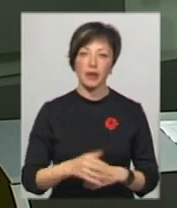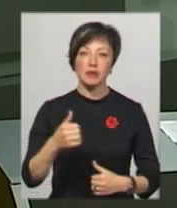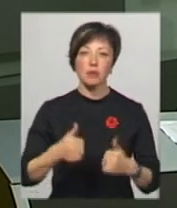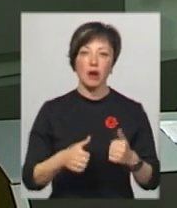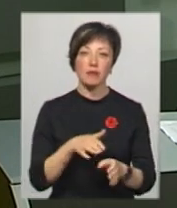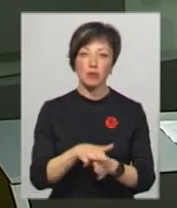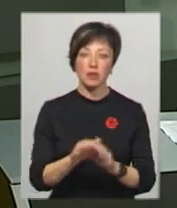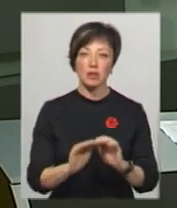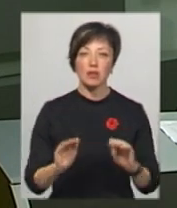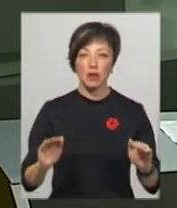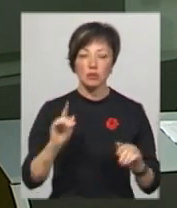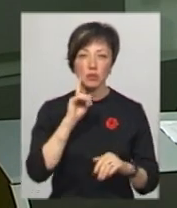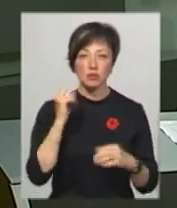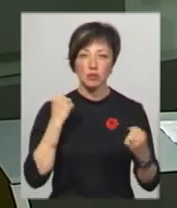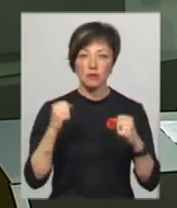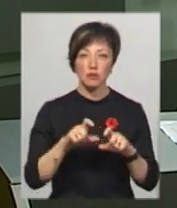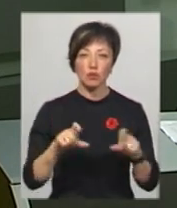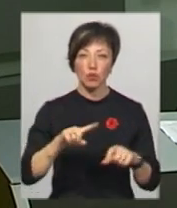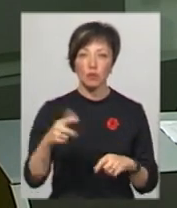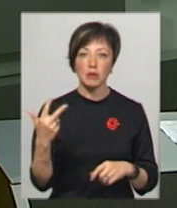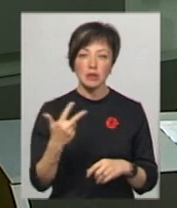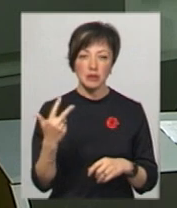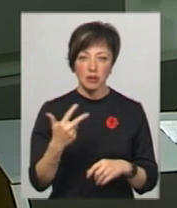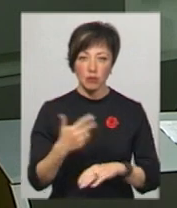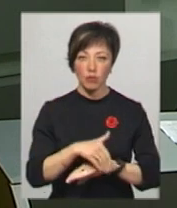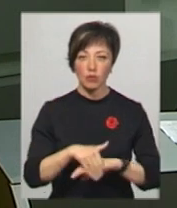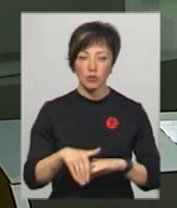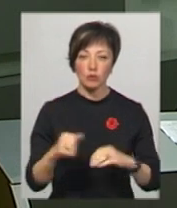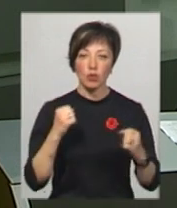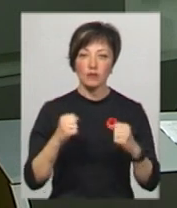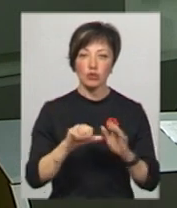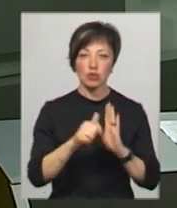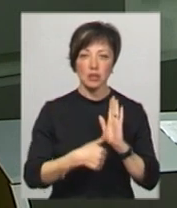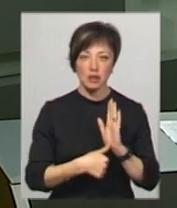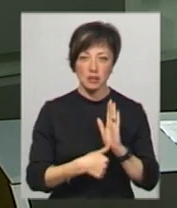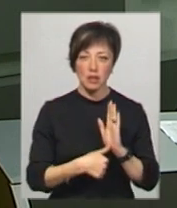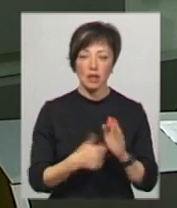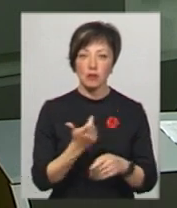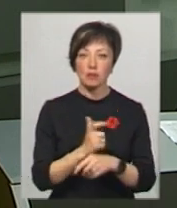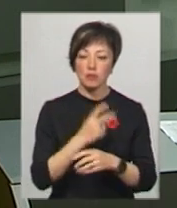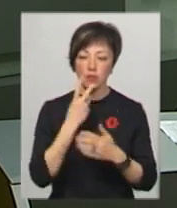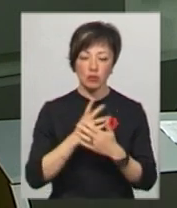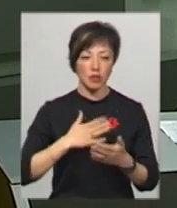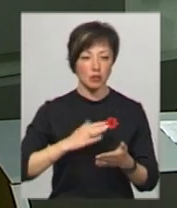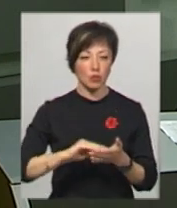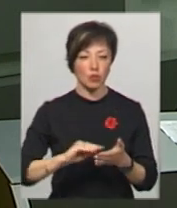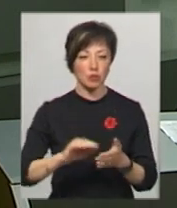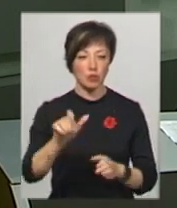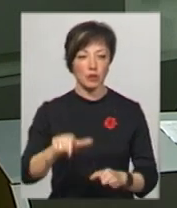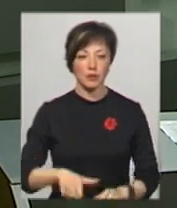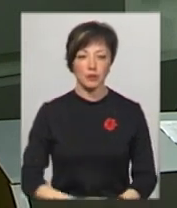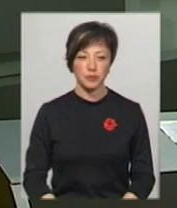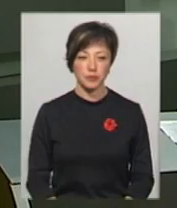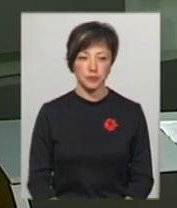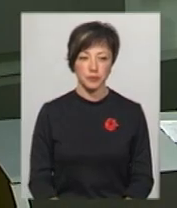Змагання відбулися у дитячо-юнацькій спортивній школі номер 3, що по вулиці Спортивна, 16. Більше бачив наш кореспондент Андрій